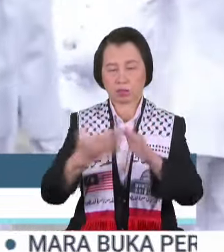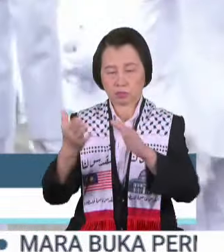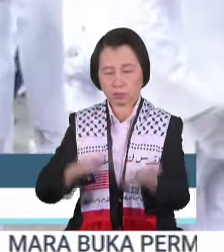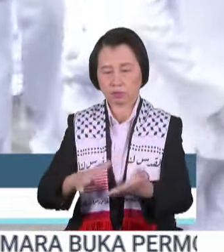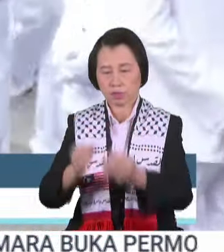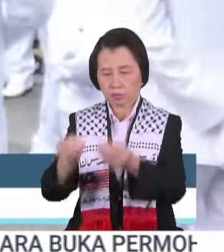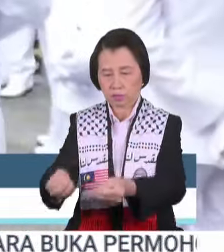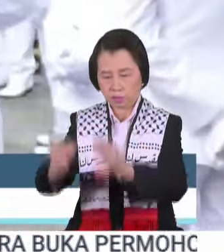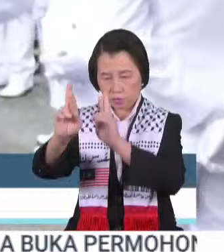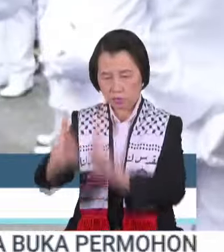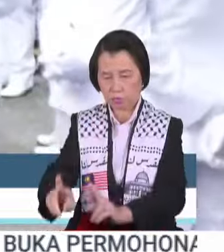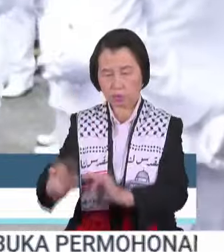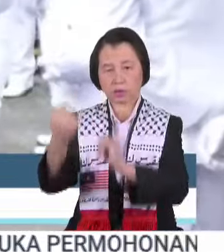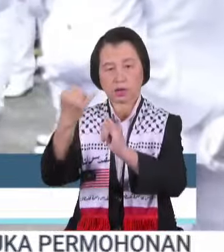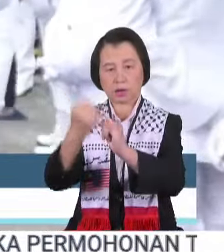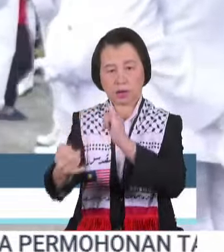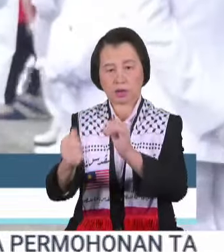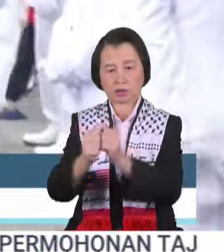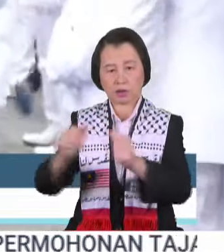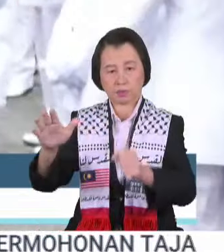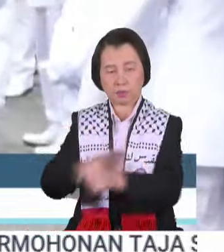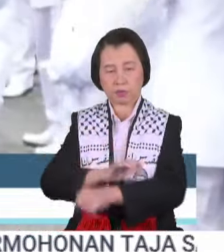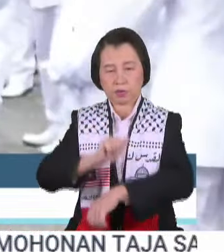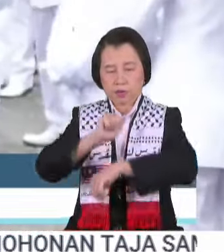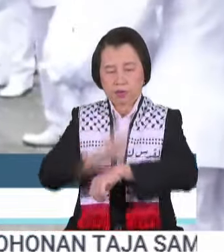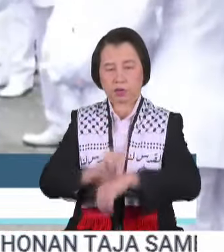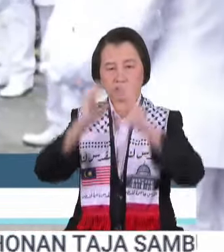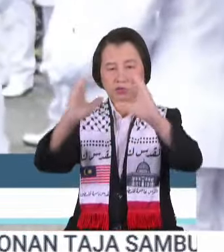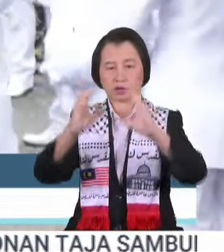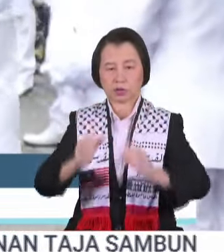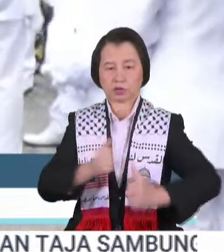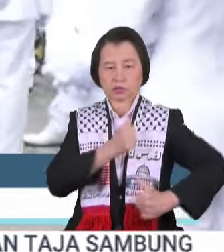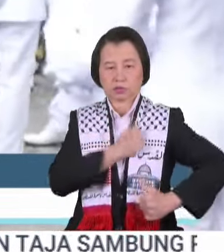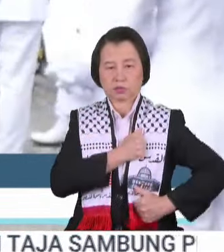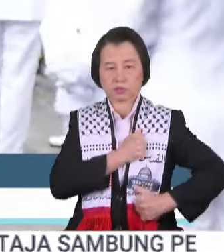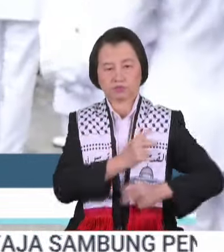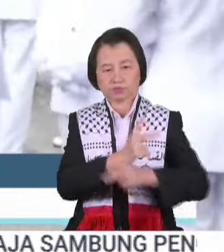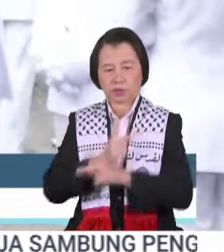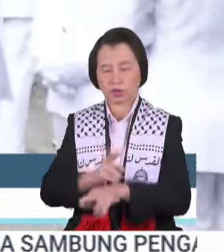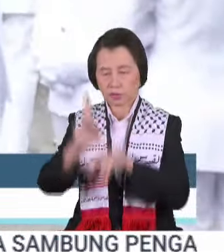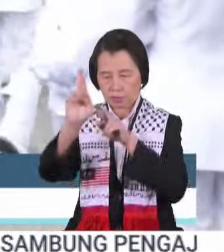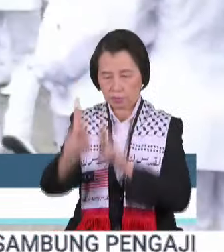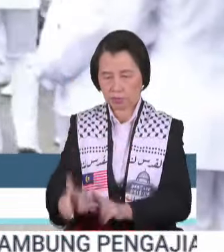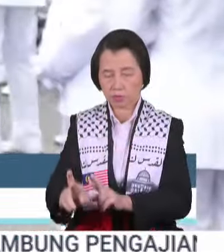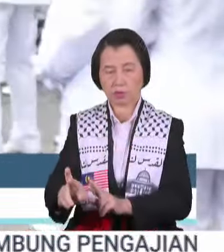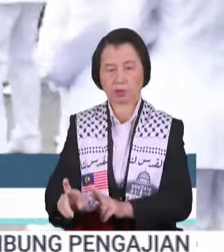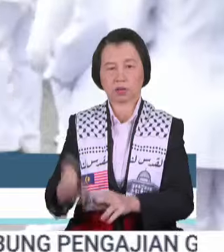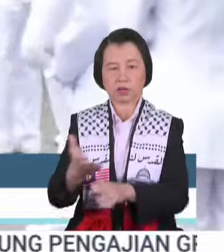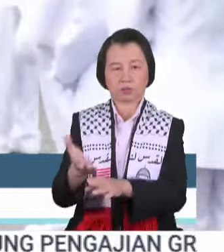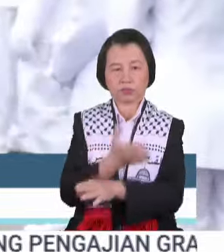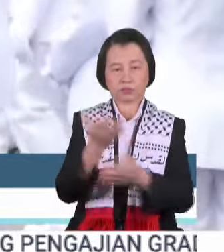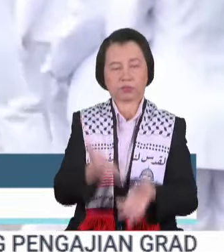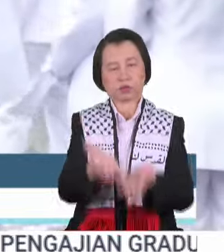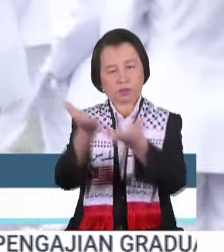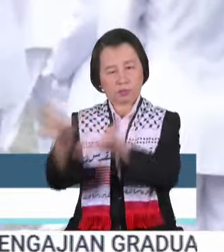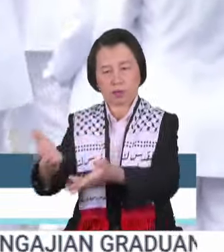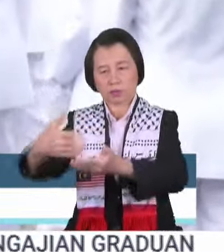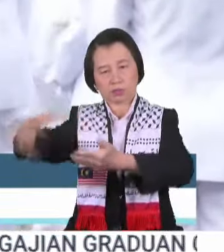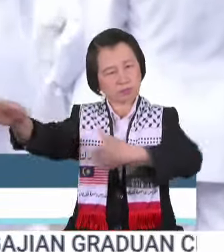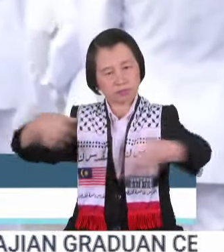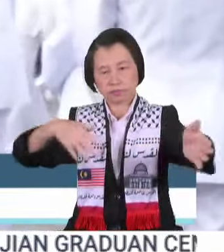diberikan penghormatan terakhir dengan penuh istiadat ketenteraan termasuk kawalan kehormatan jenazah sebelum dibawa ke